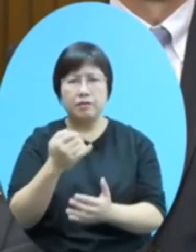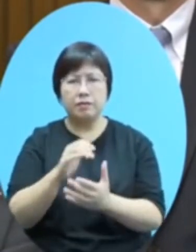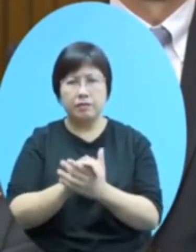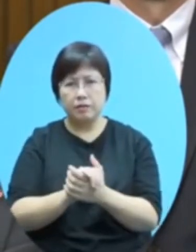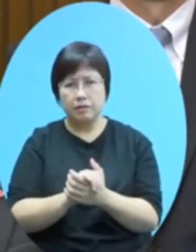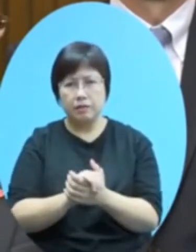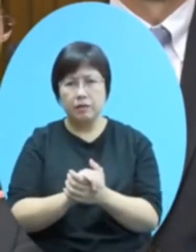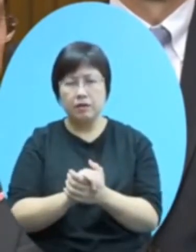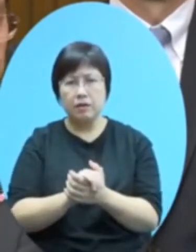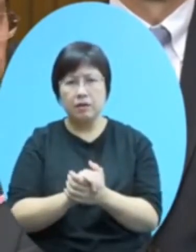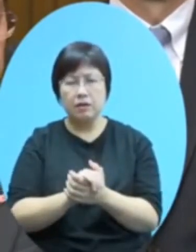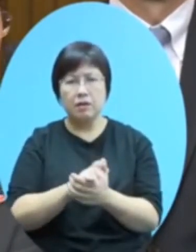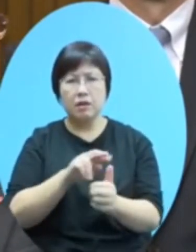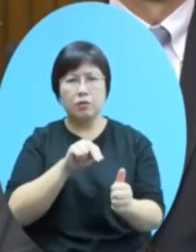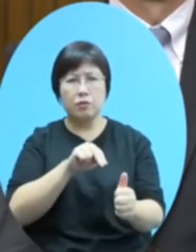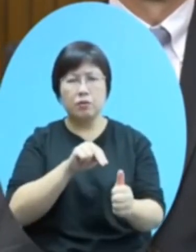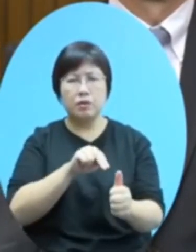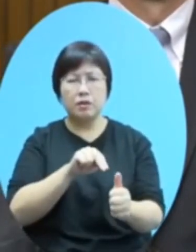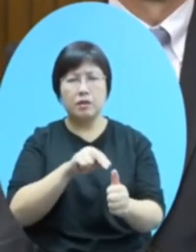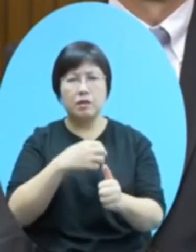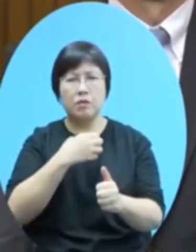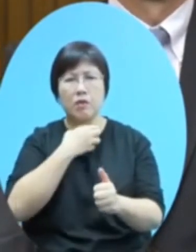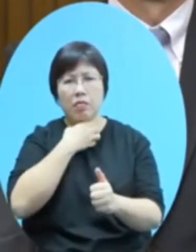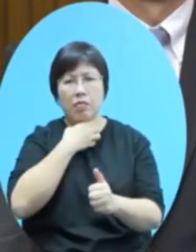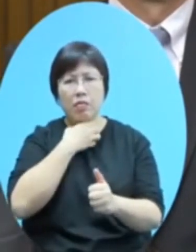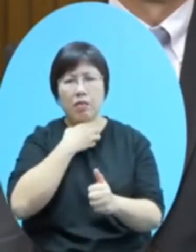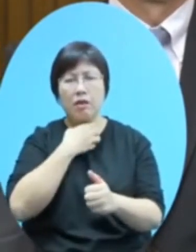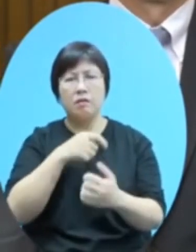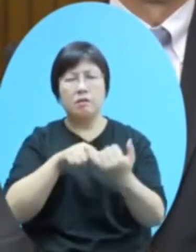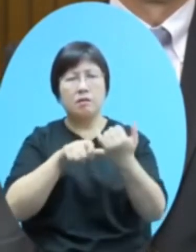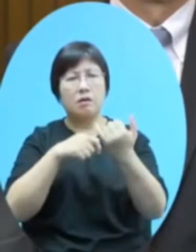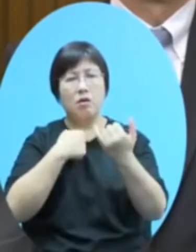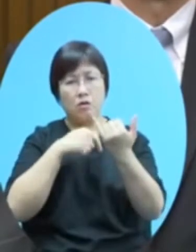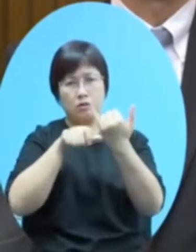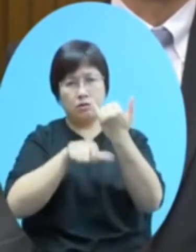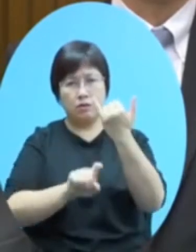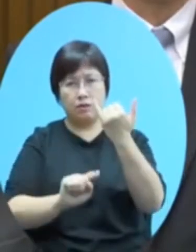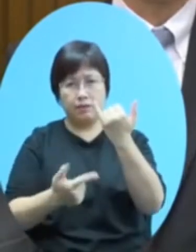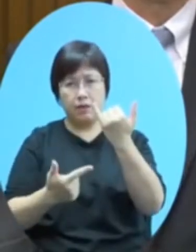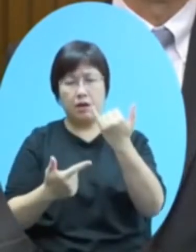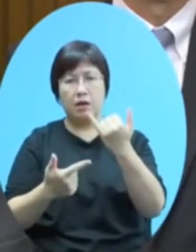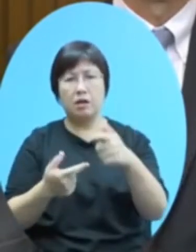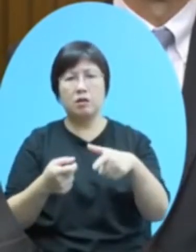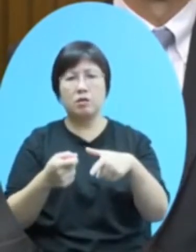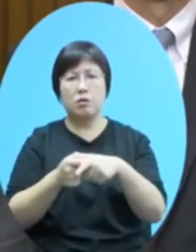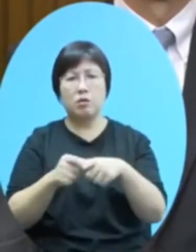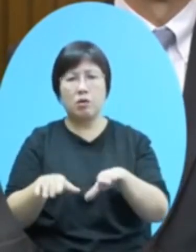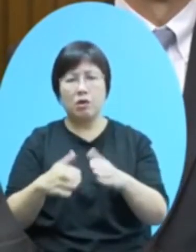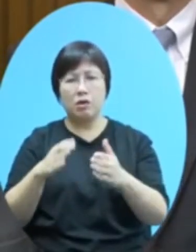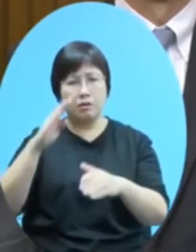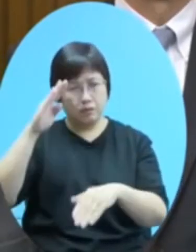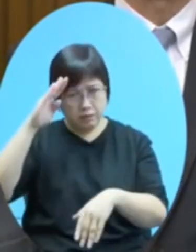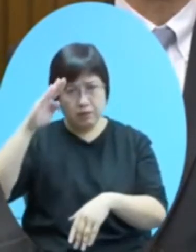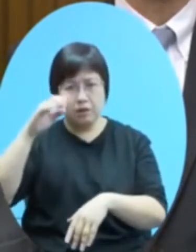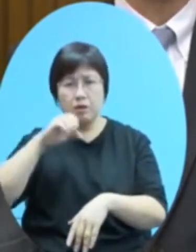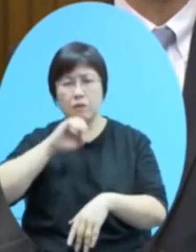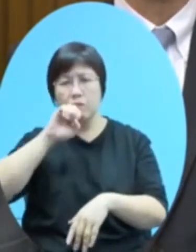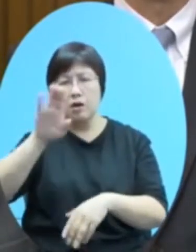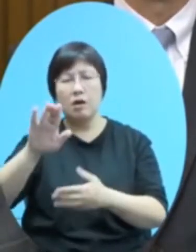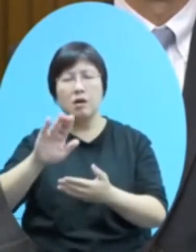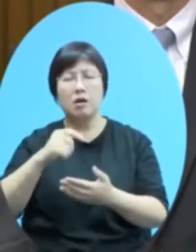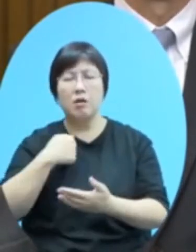至于管治上的困难，我在6月18日向公开致歉的时候已经说我明